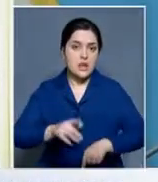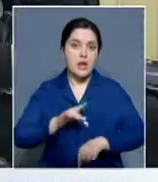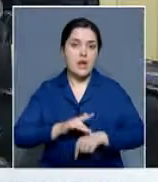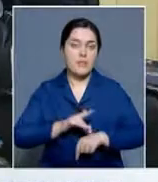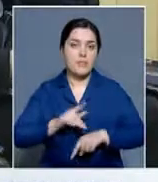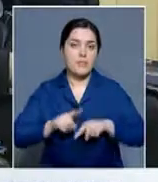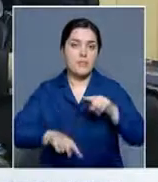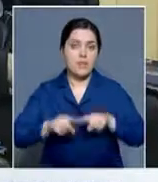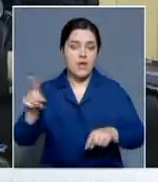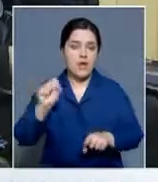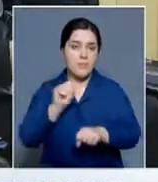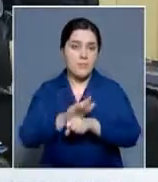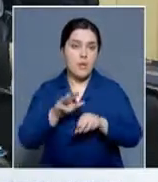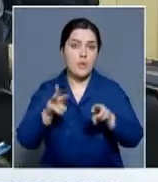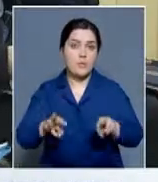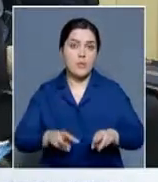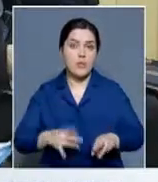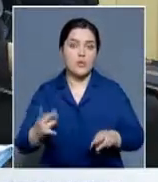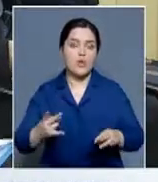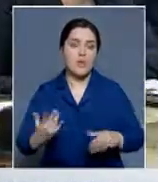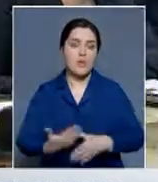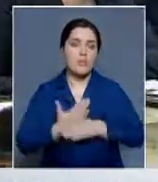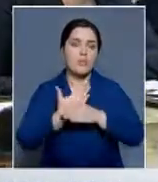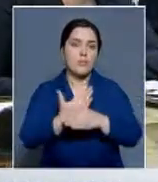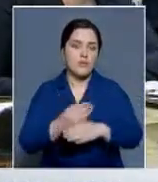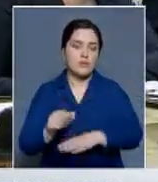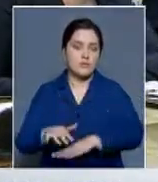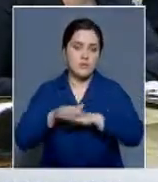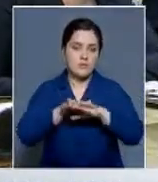обороны оказать поддержку семьям погибших солдат.